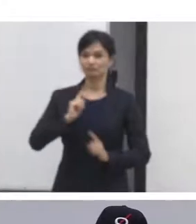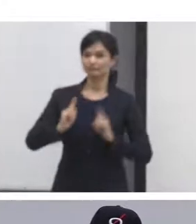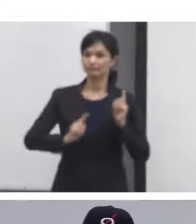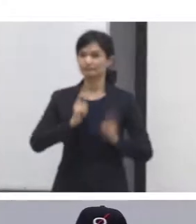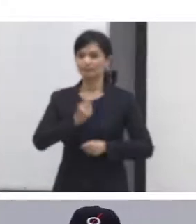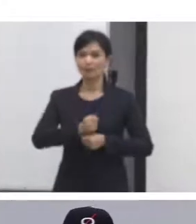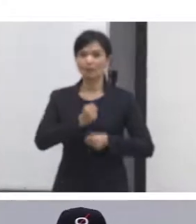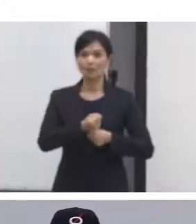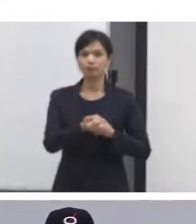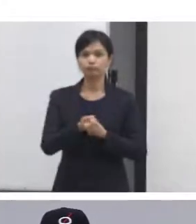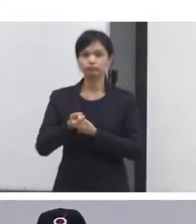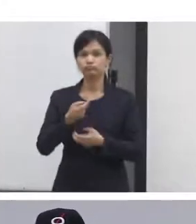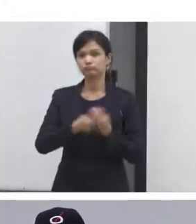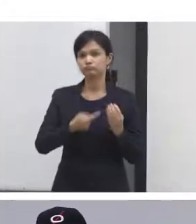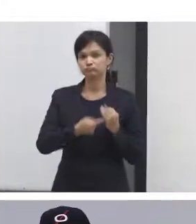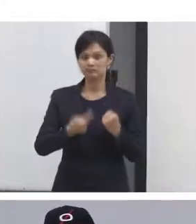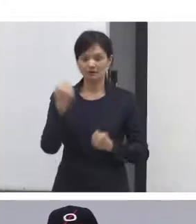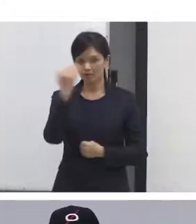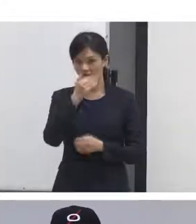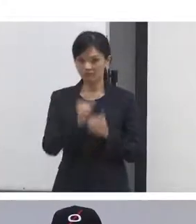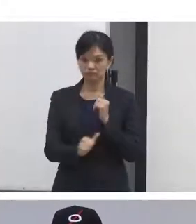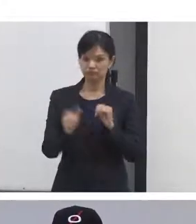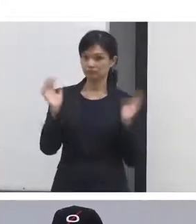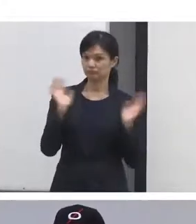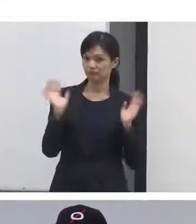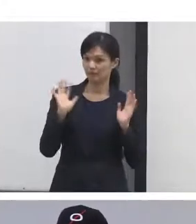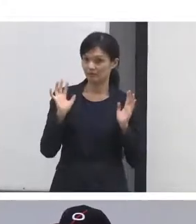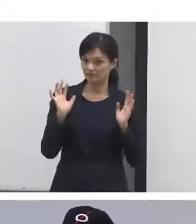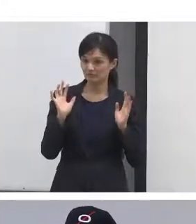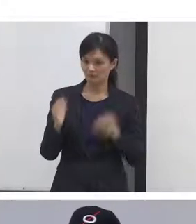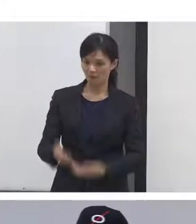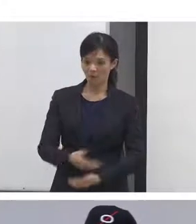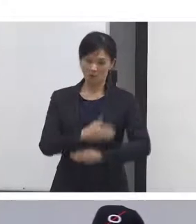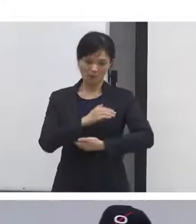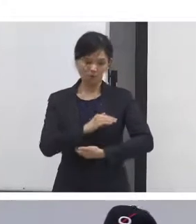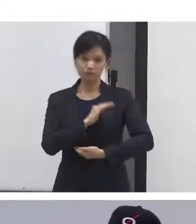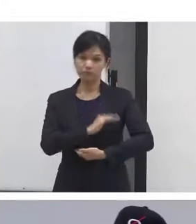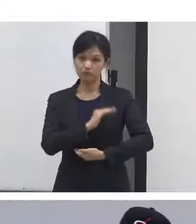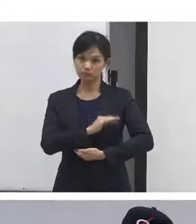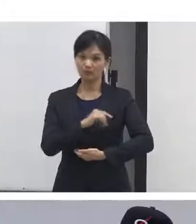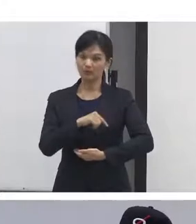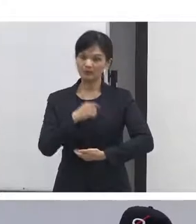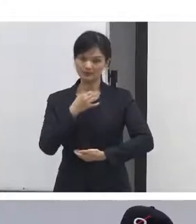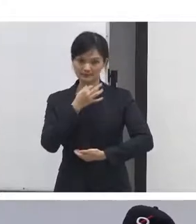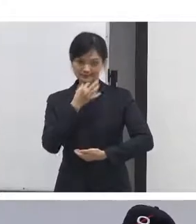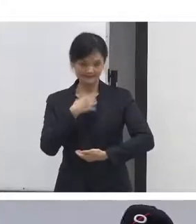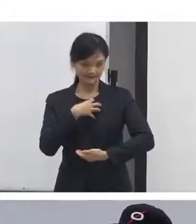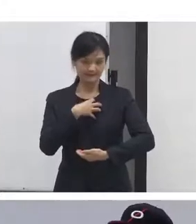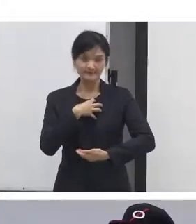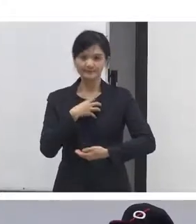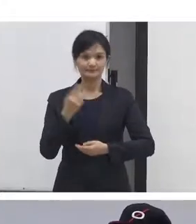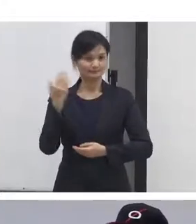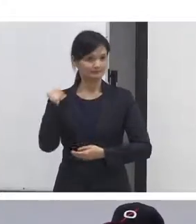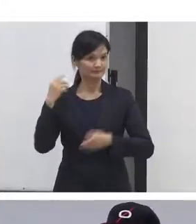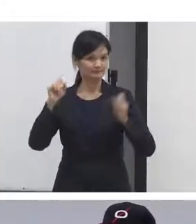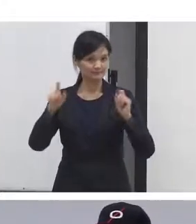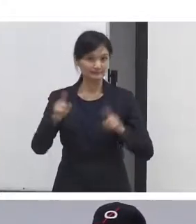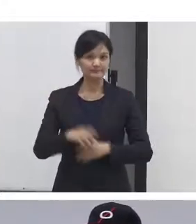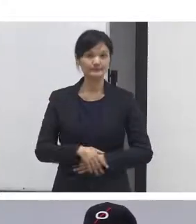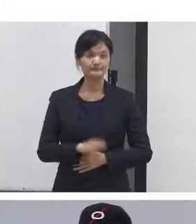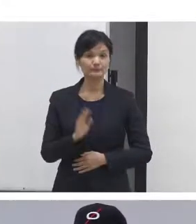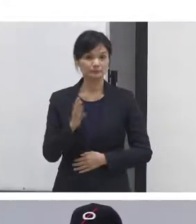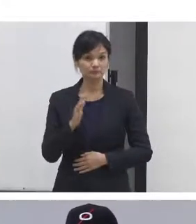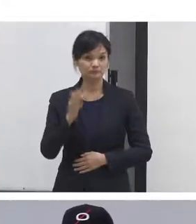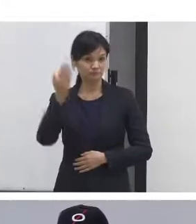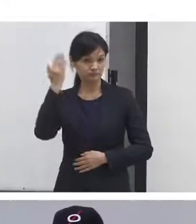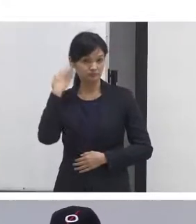者来说，突然出现一个孩子进入到你的生命中，这其实是一个非常很大的一个落差。就变成我们以前都在